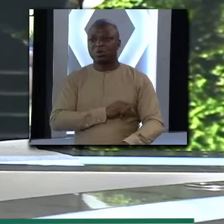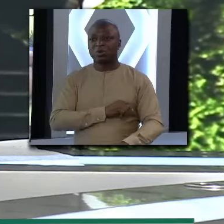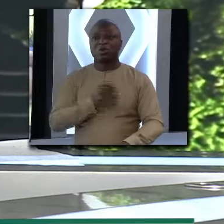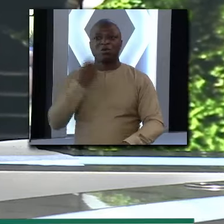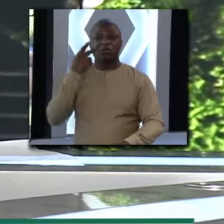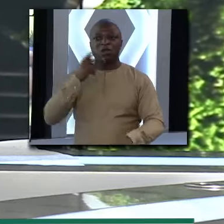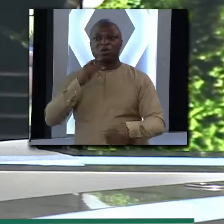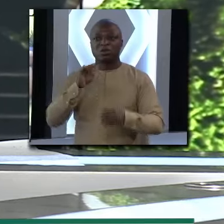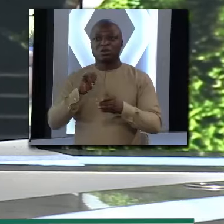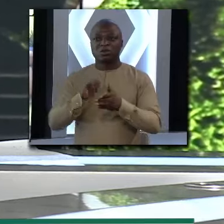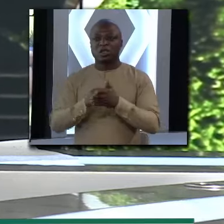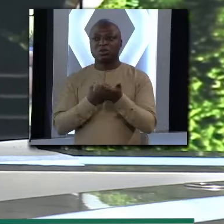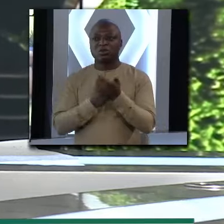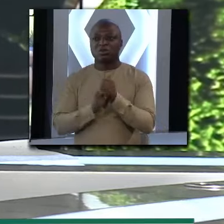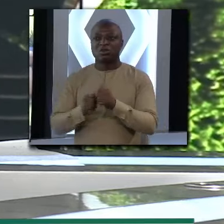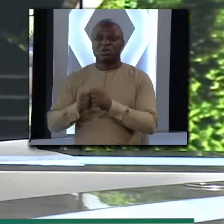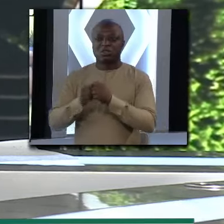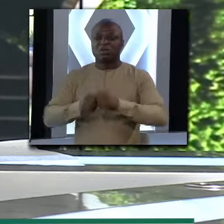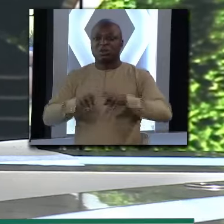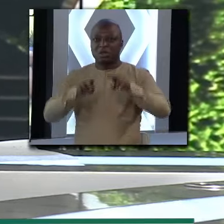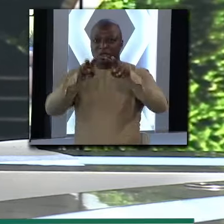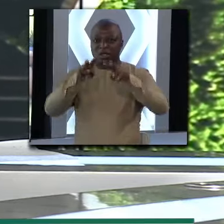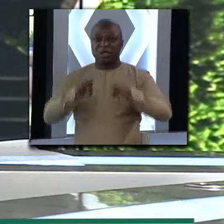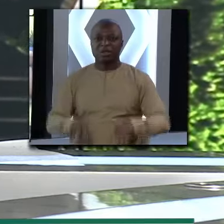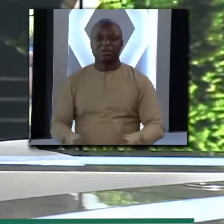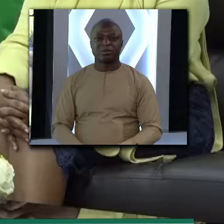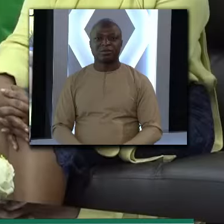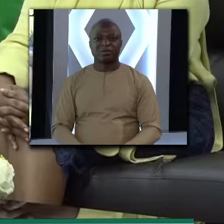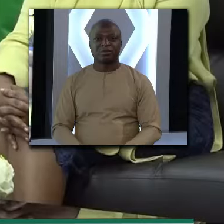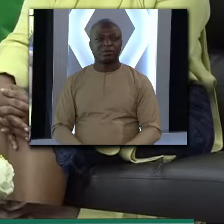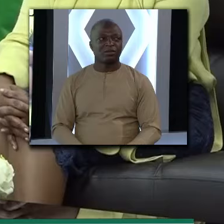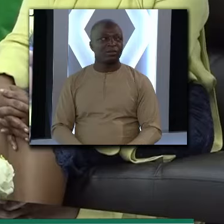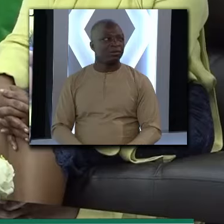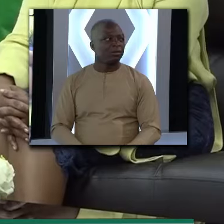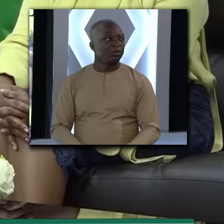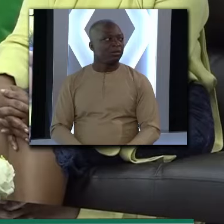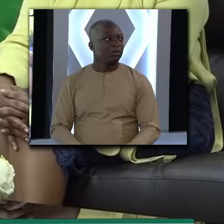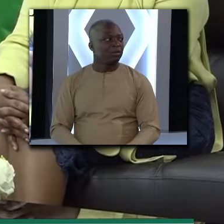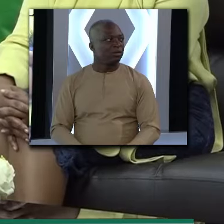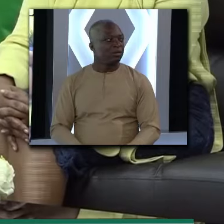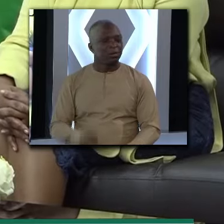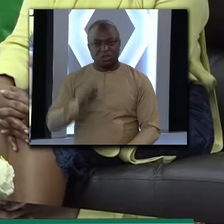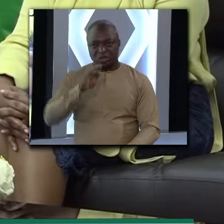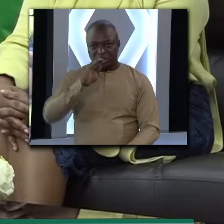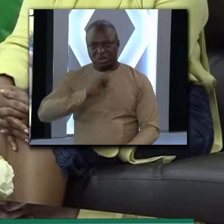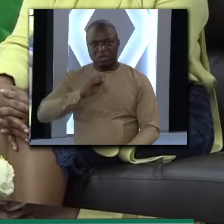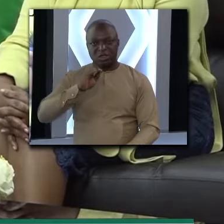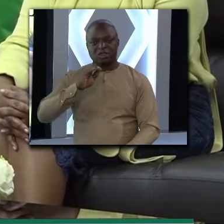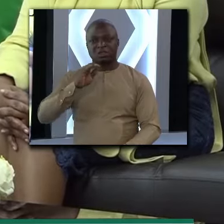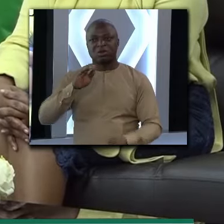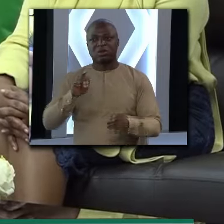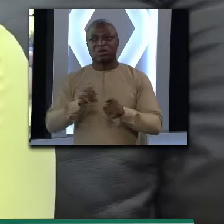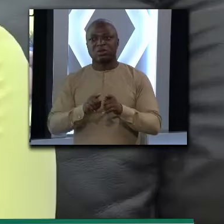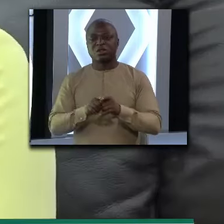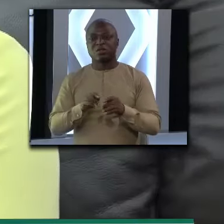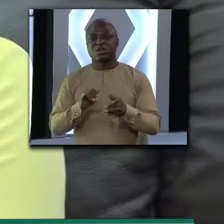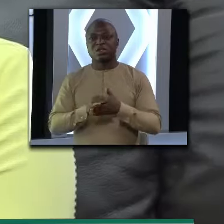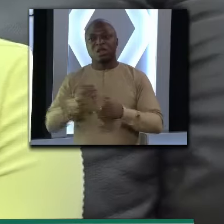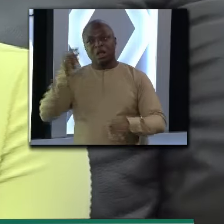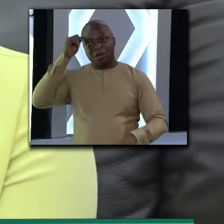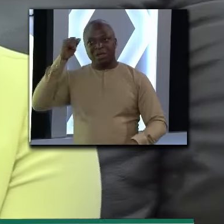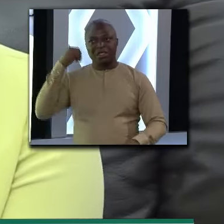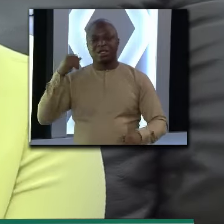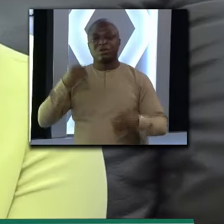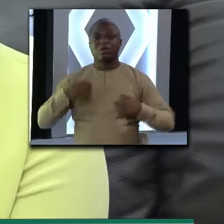Voyons le point de ces audiences avec Yasmine Kodia. Son Excellence Javier Guterres, ambassadeur